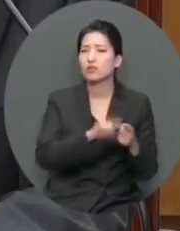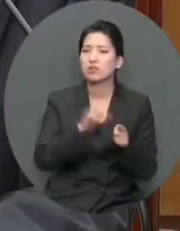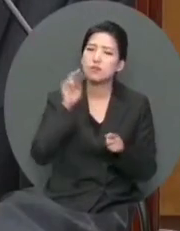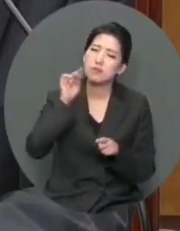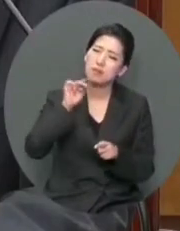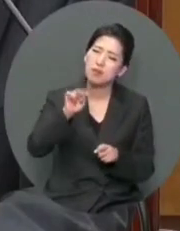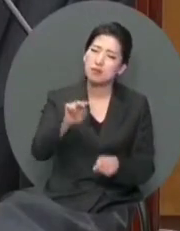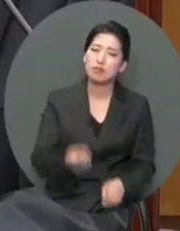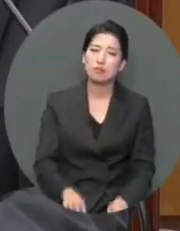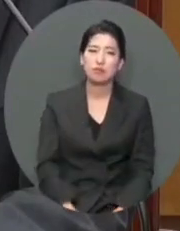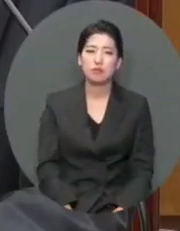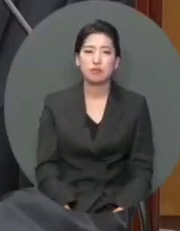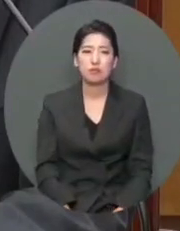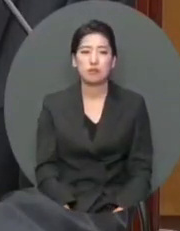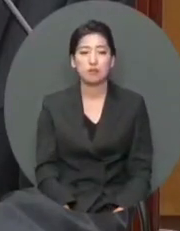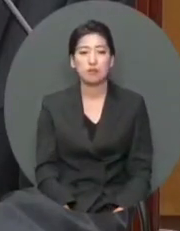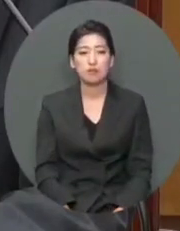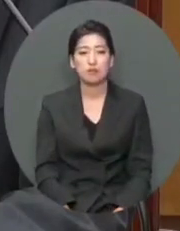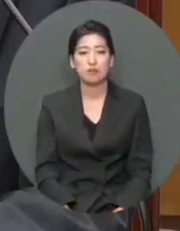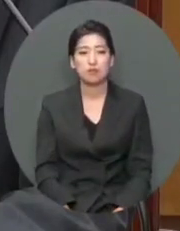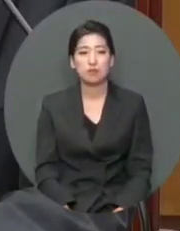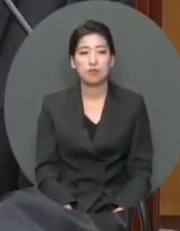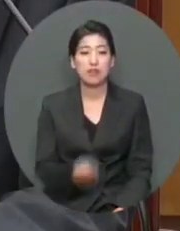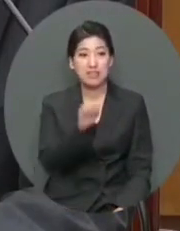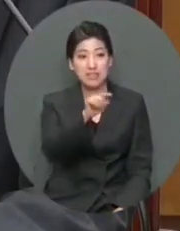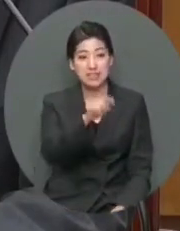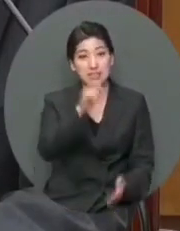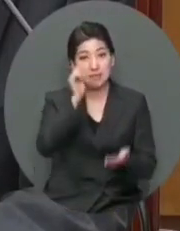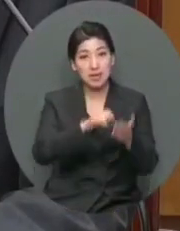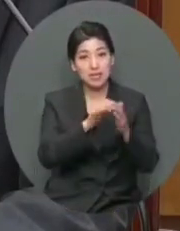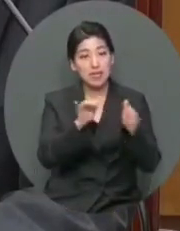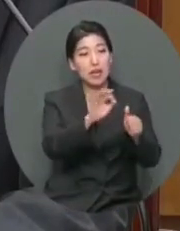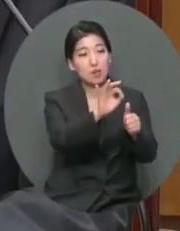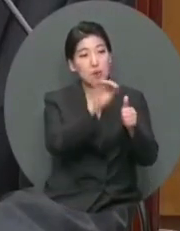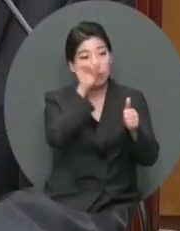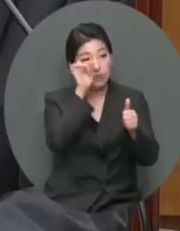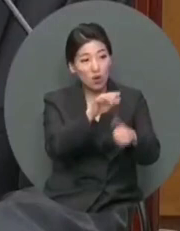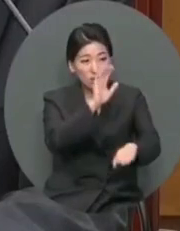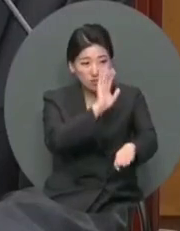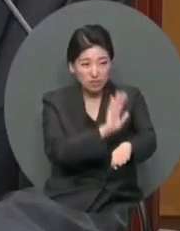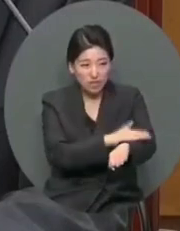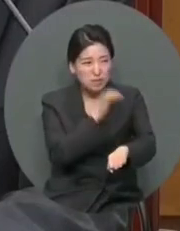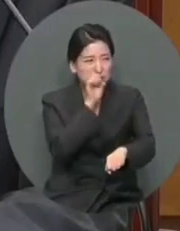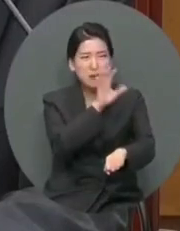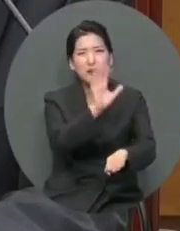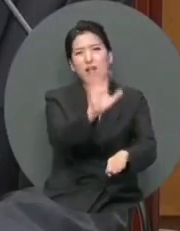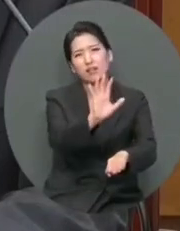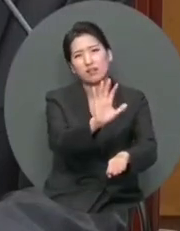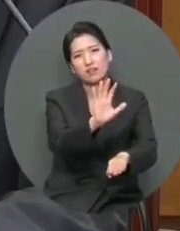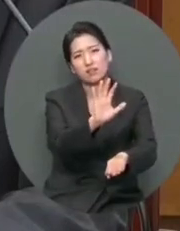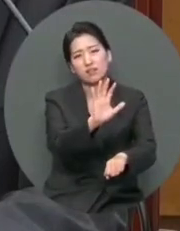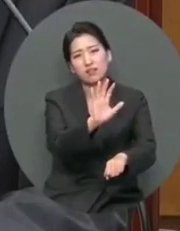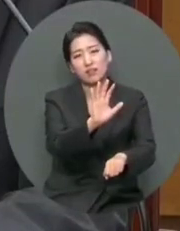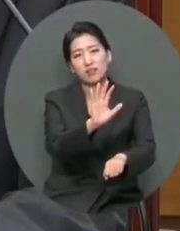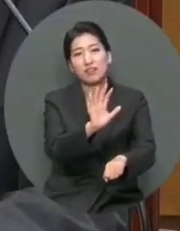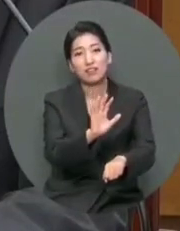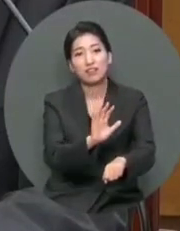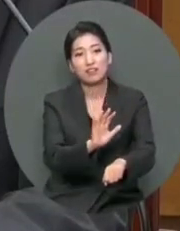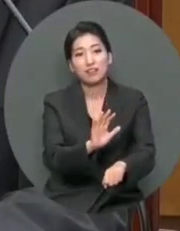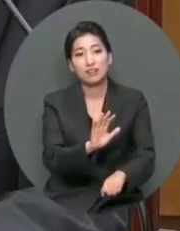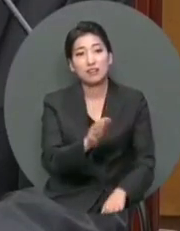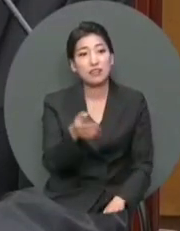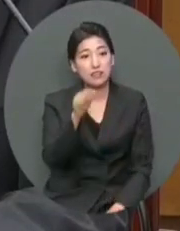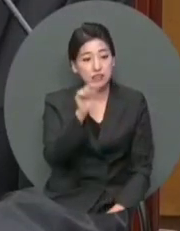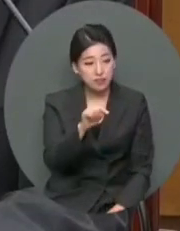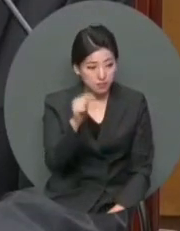그 자리에 있다는 것 자체가 잘못됐다는 게 아닙니다. 그분들이 자신의 이 진영